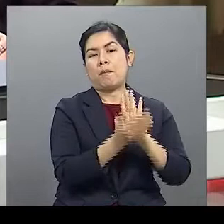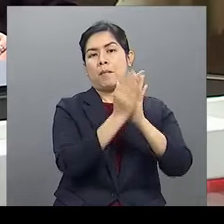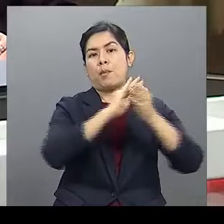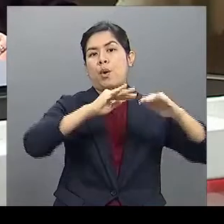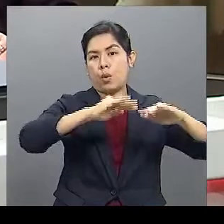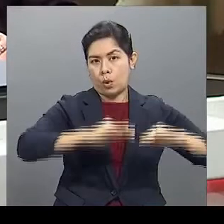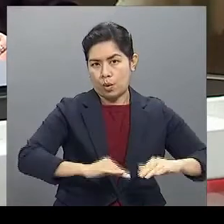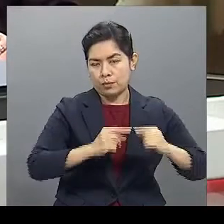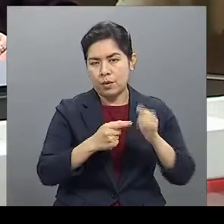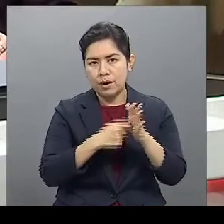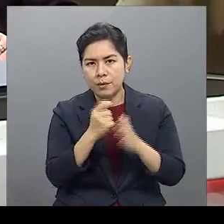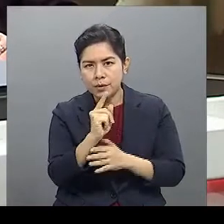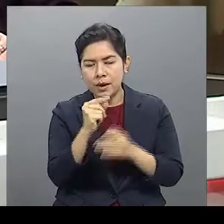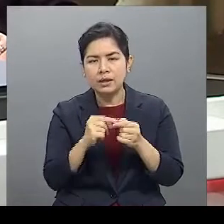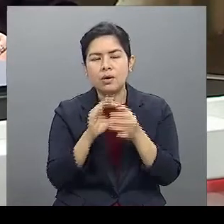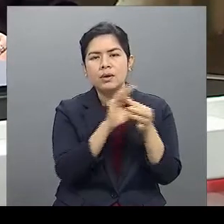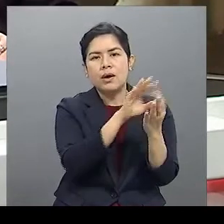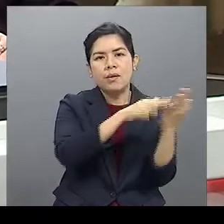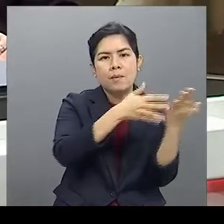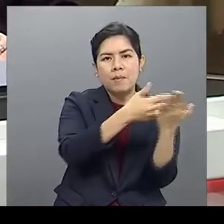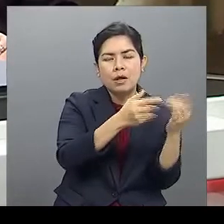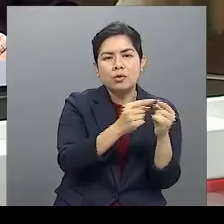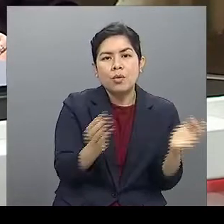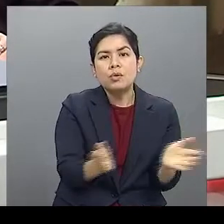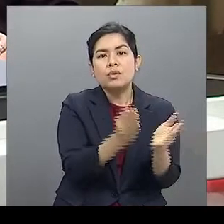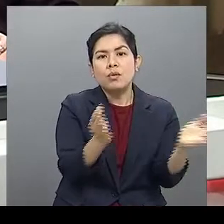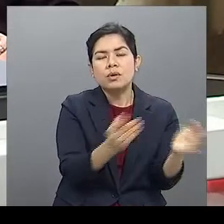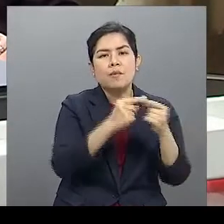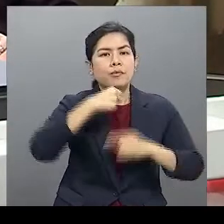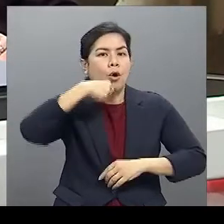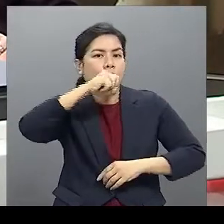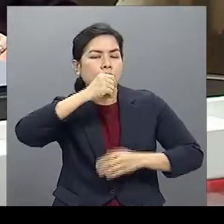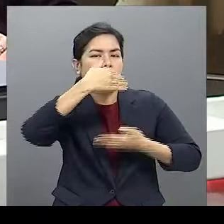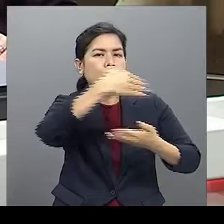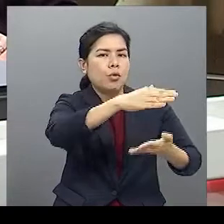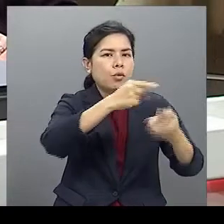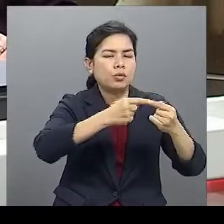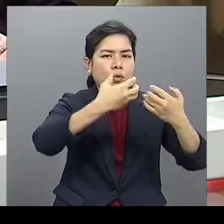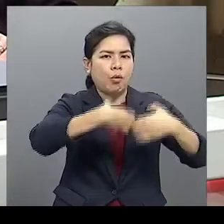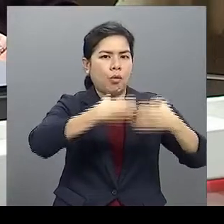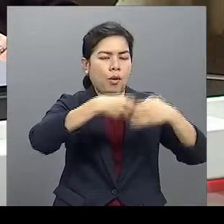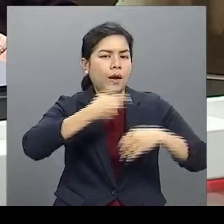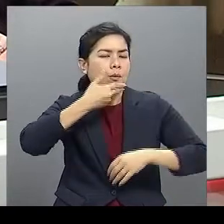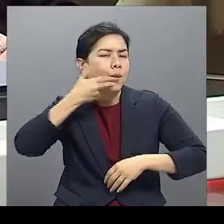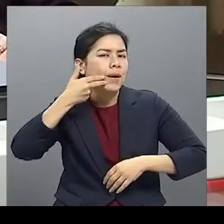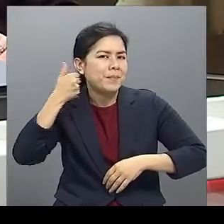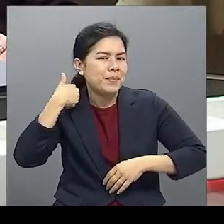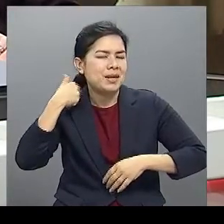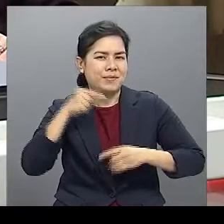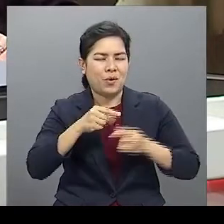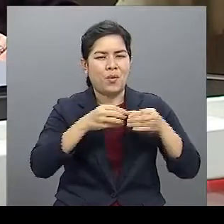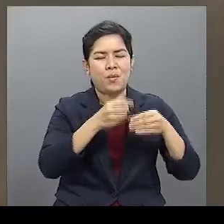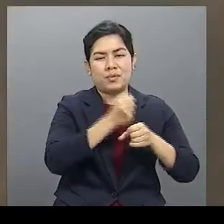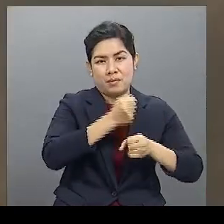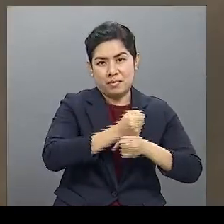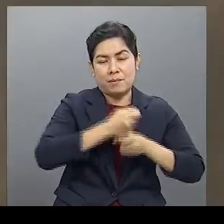ส่งเสริมให้มีการตัดอ้อยส่งโรงงานน้ำตาลโดยเกษตรกรนั้นก็จะได้เพิ่มเงินอีกนะคะอีกตันละ120